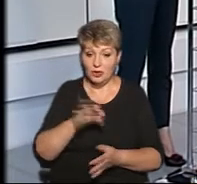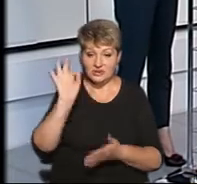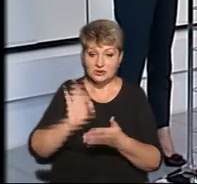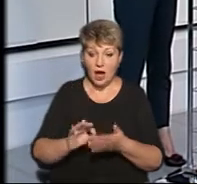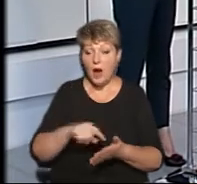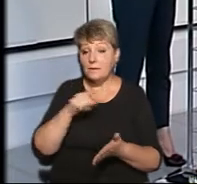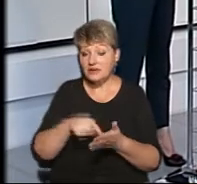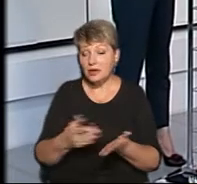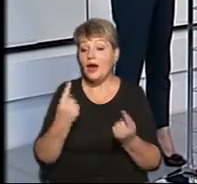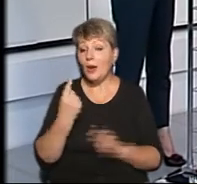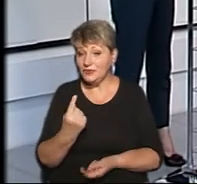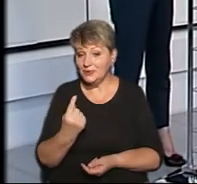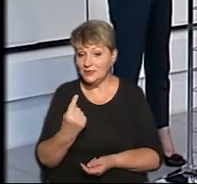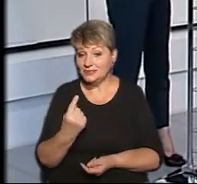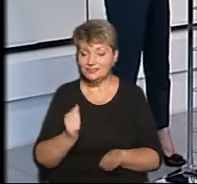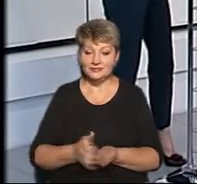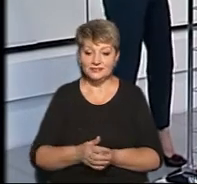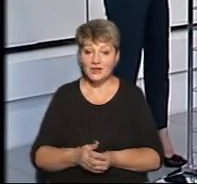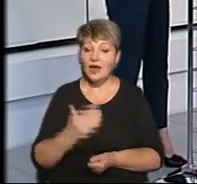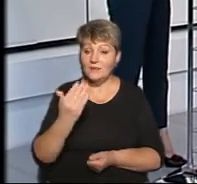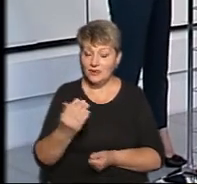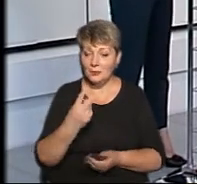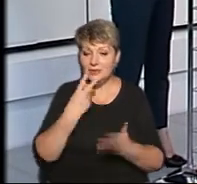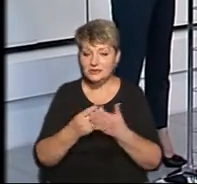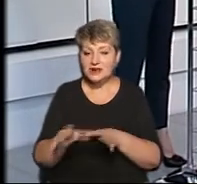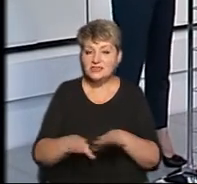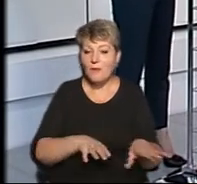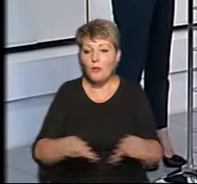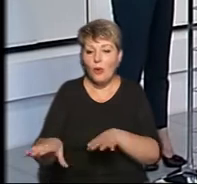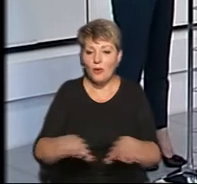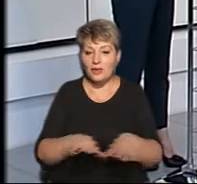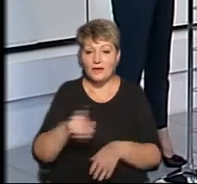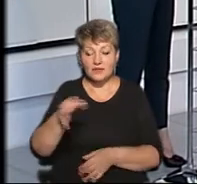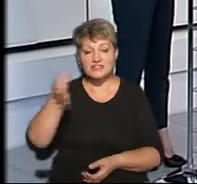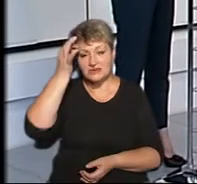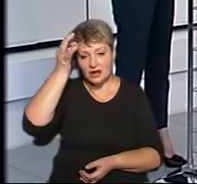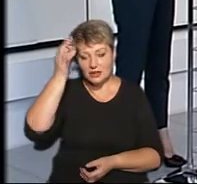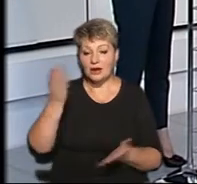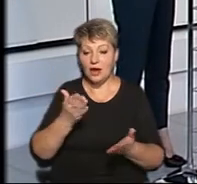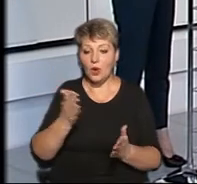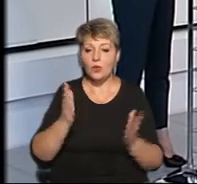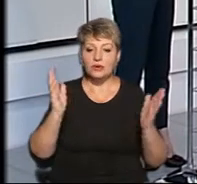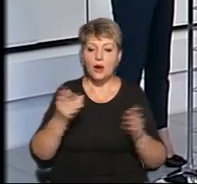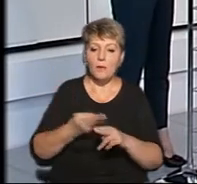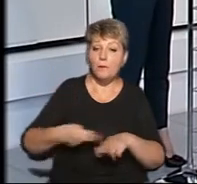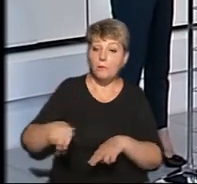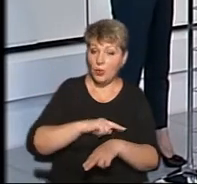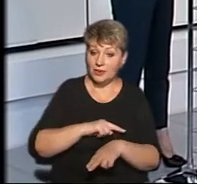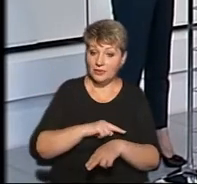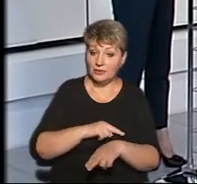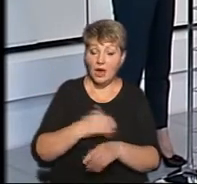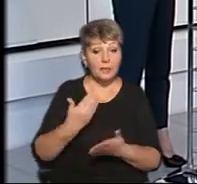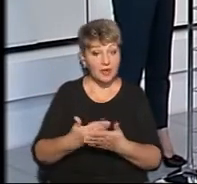не відповісти. Як ви будете виконувати? Ні, дивіться, ви ж маніпулюєте. Наприклад, ви згадали там про якийсь борг, так? Але ж ви,